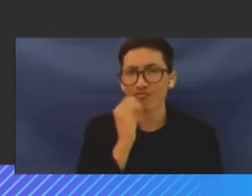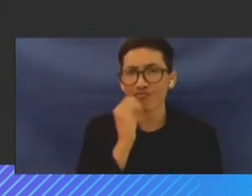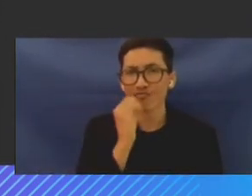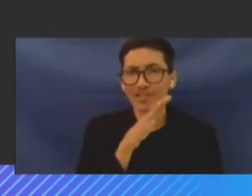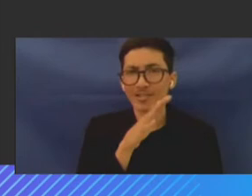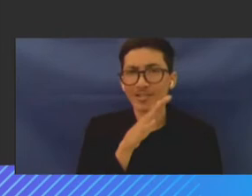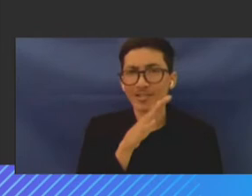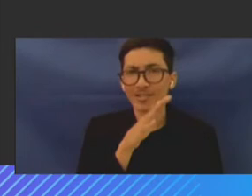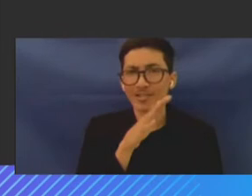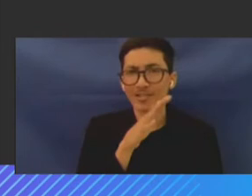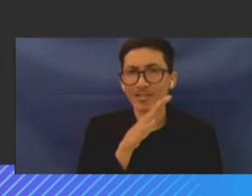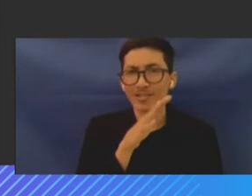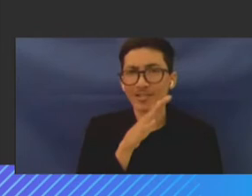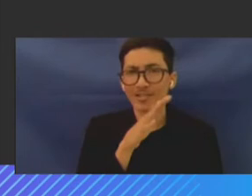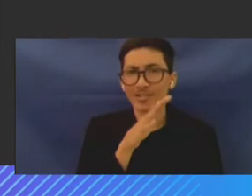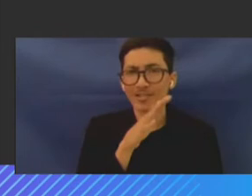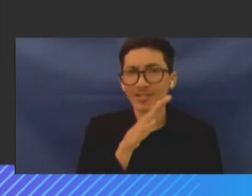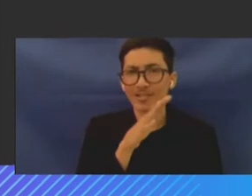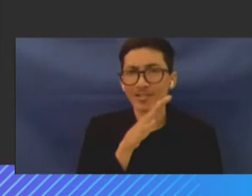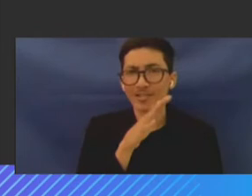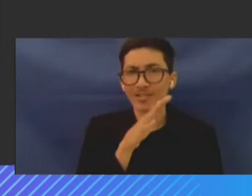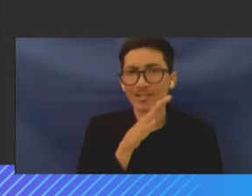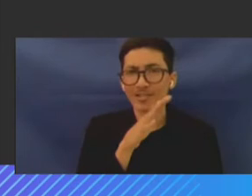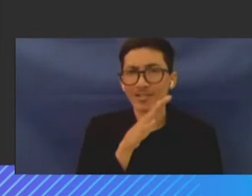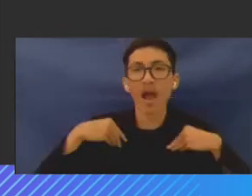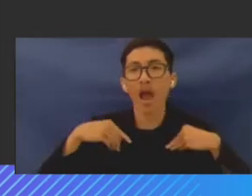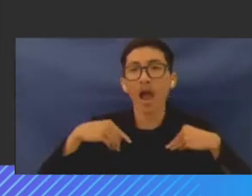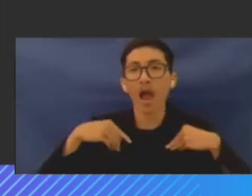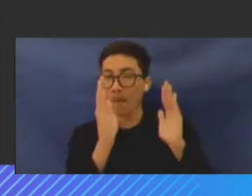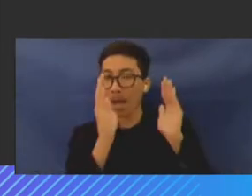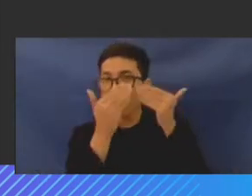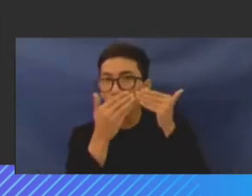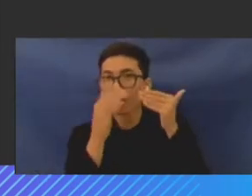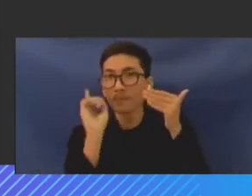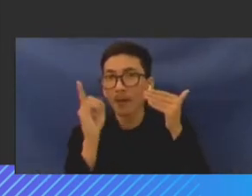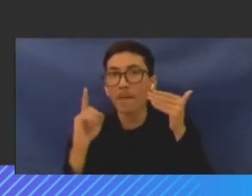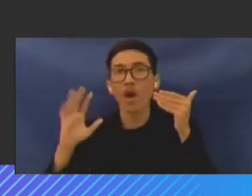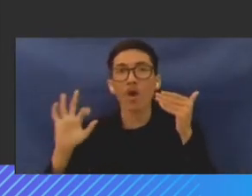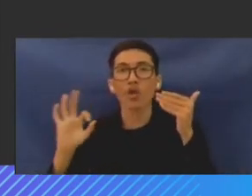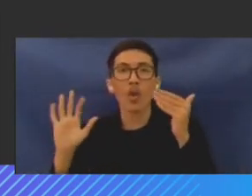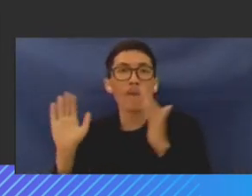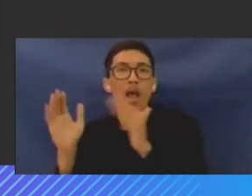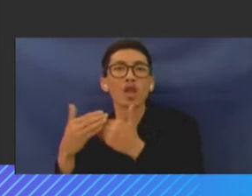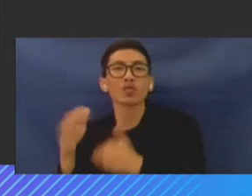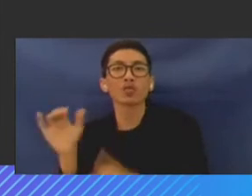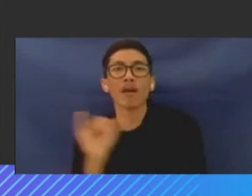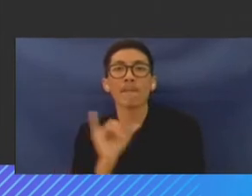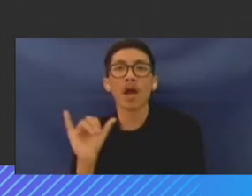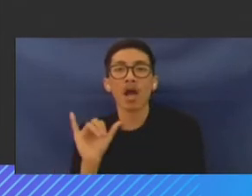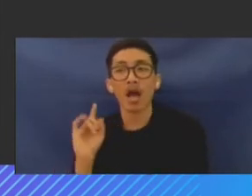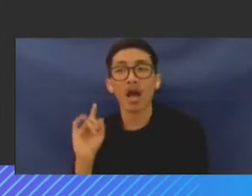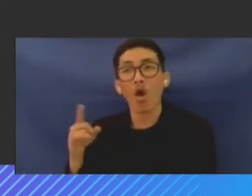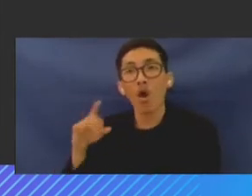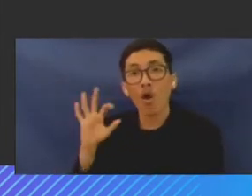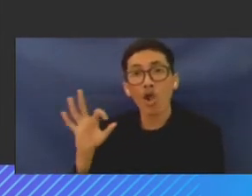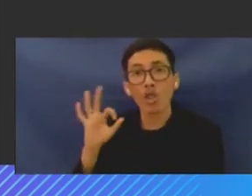kadang kan orang tuanya malu juga gitu. Tapi kalau misalnya orang tuanya kemudian membebaskan, memberikan keleluasaan kepada anak, I think anaknya juga kemudian akan merasa jauh lebih diterima